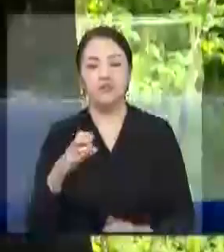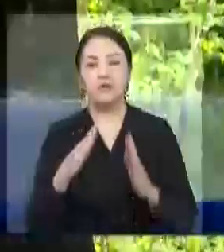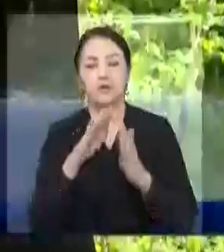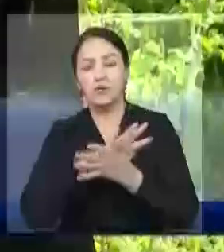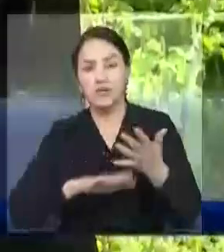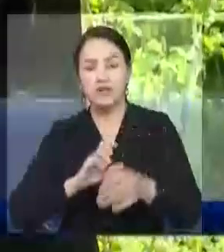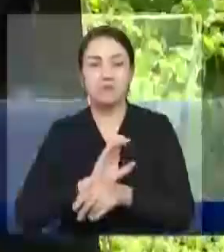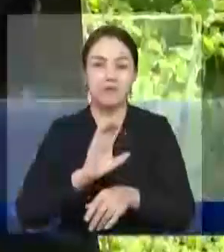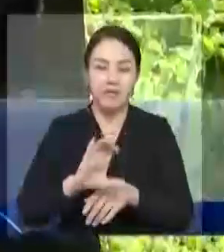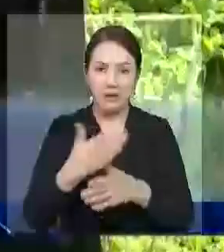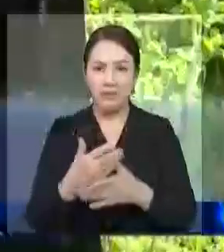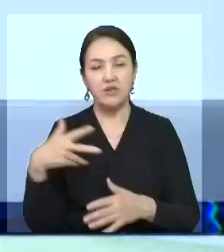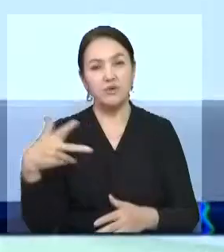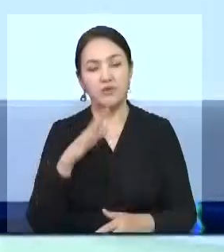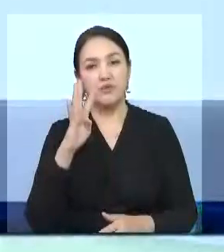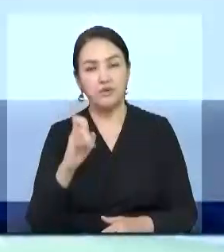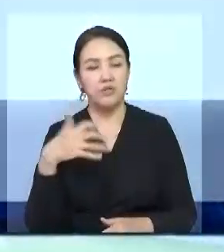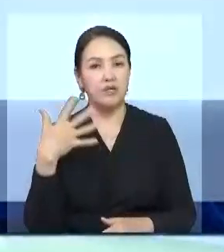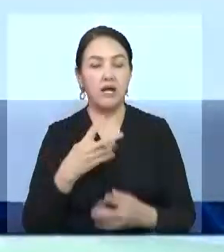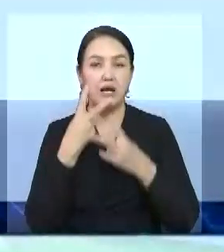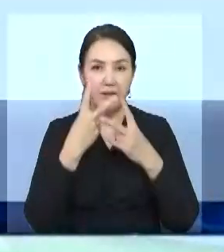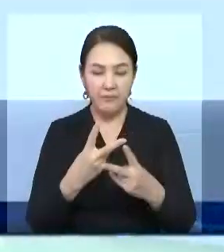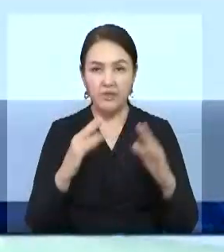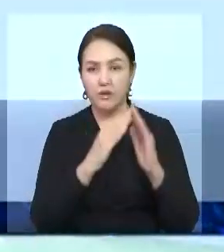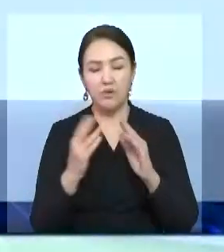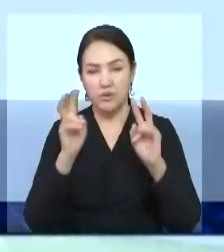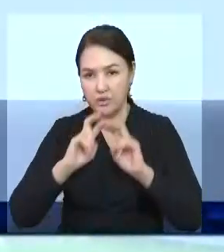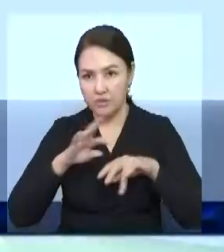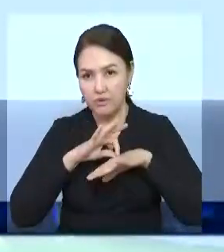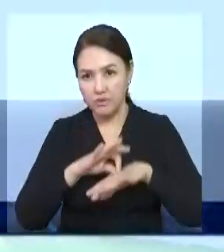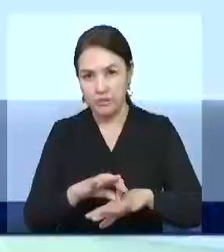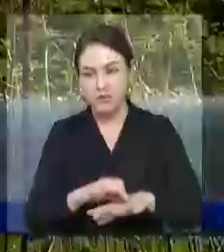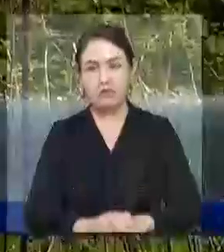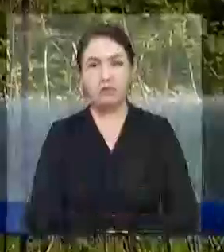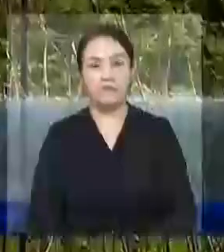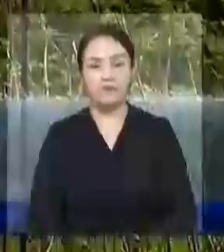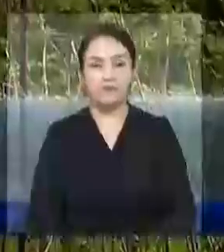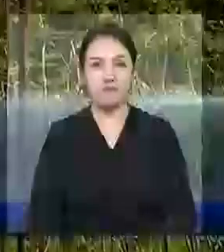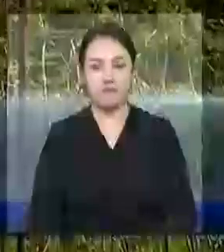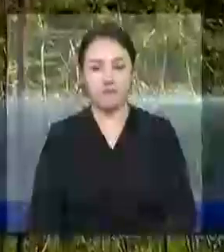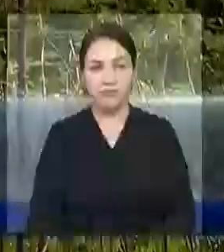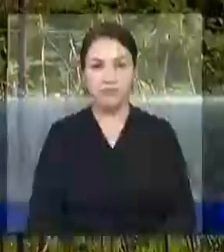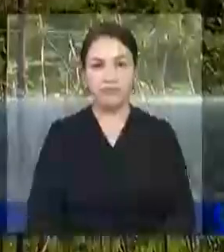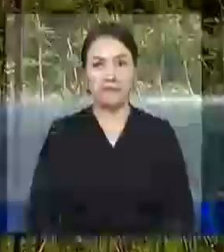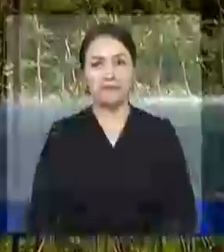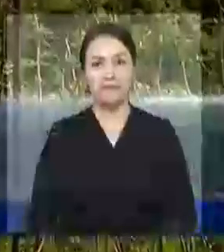түскен. Оның бүгінге дейін 3450-і қаралып, үйлері тексеруден өтті. Райгүлен Шыбай, Самат Қалекенов, Ақтөбе телеарнасы.